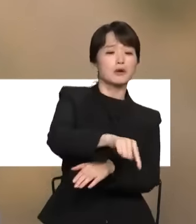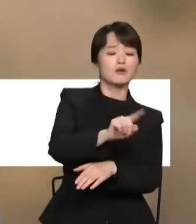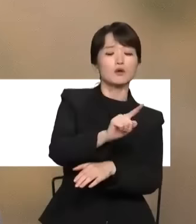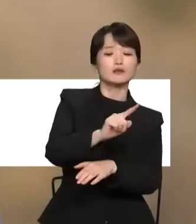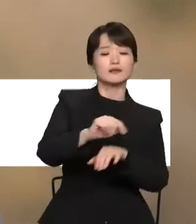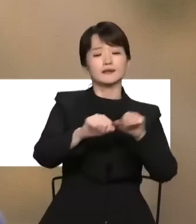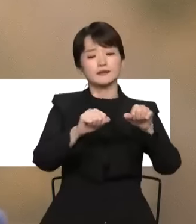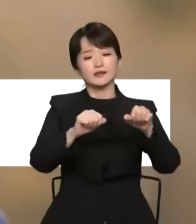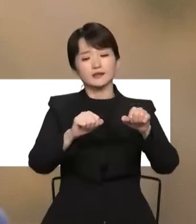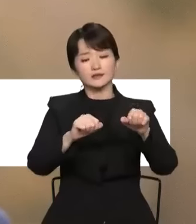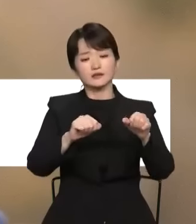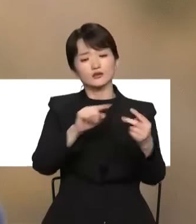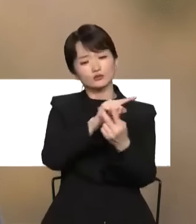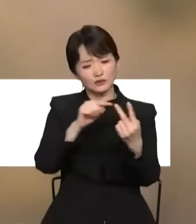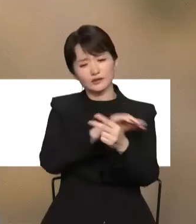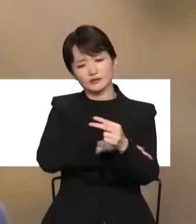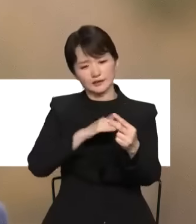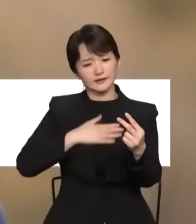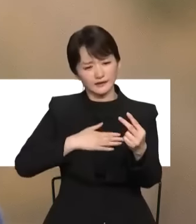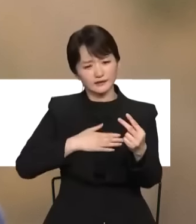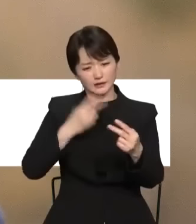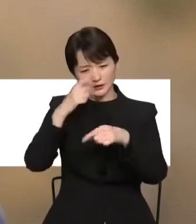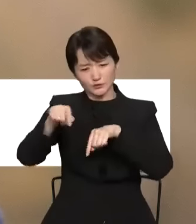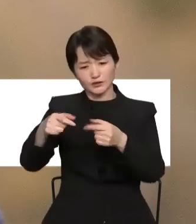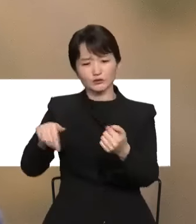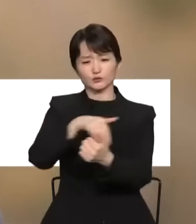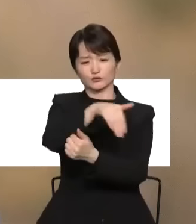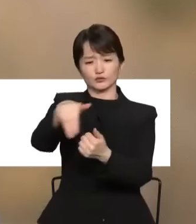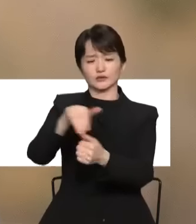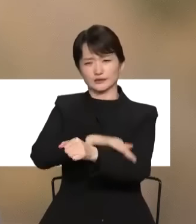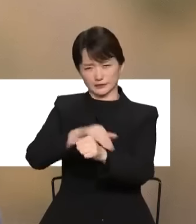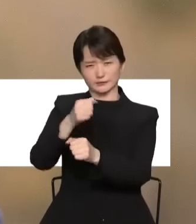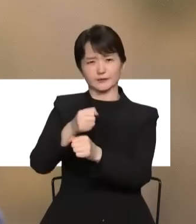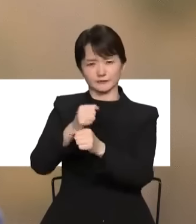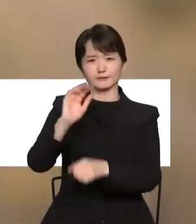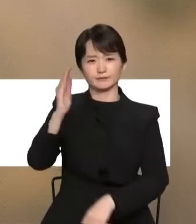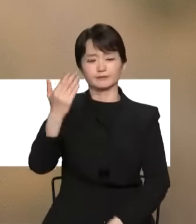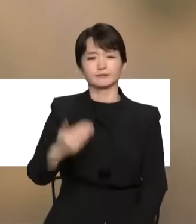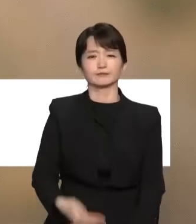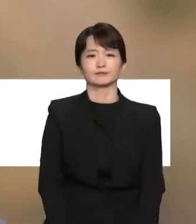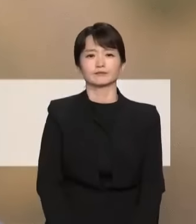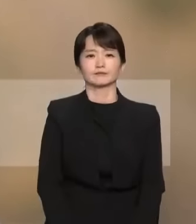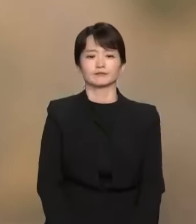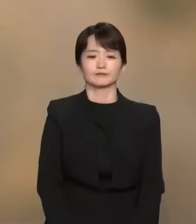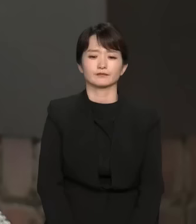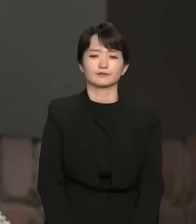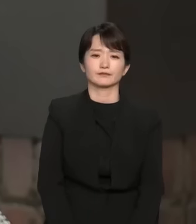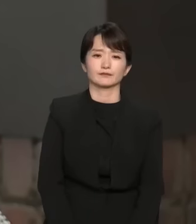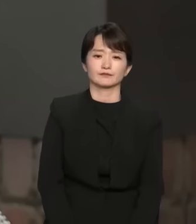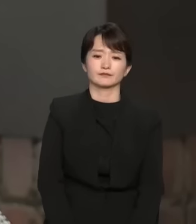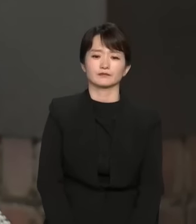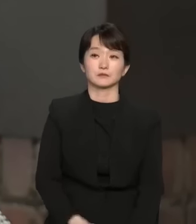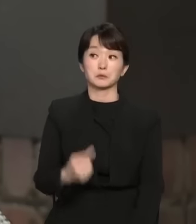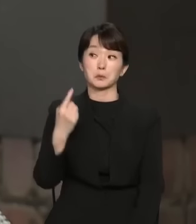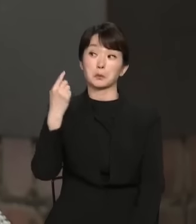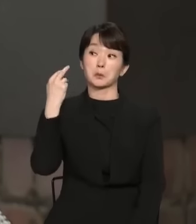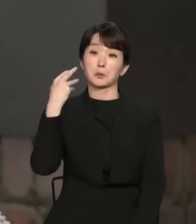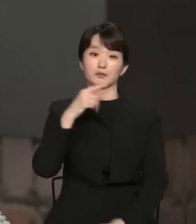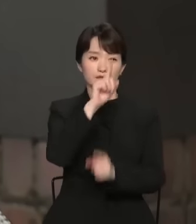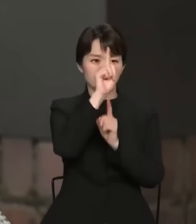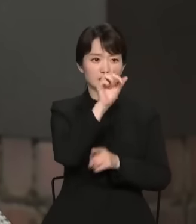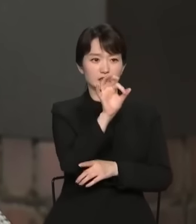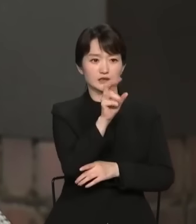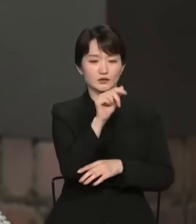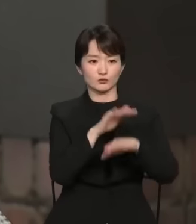and how to behave outside the pitch. That's the atmosphere as the coach has to create that atmosphere. 며칠 전에 제가 이영표